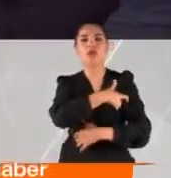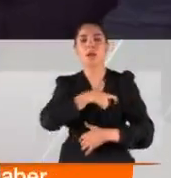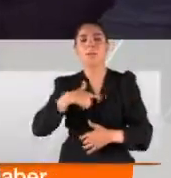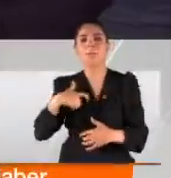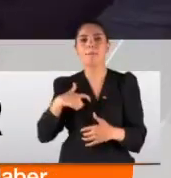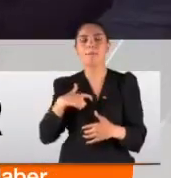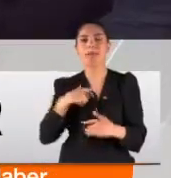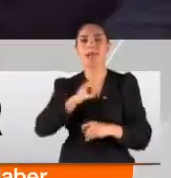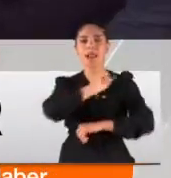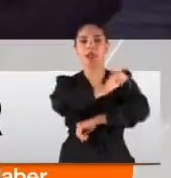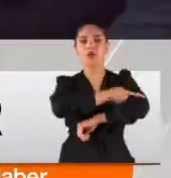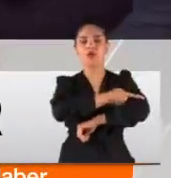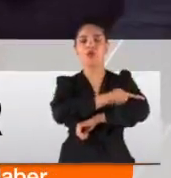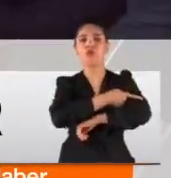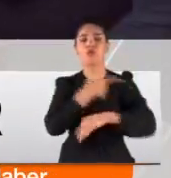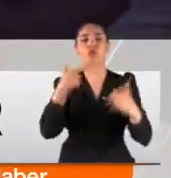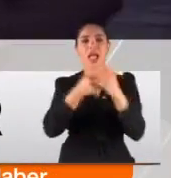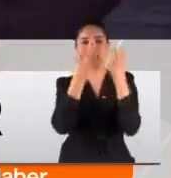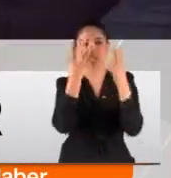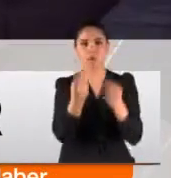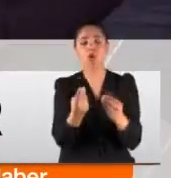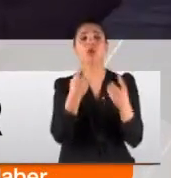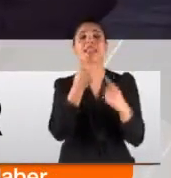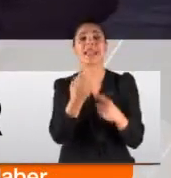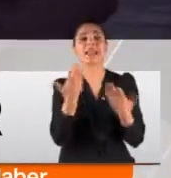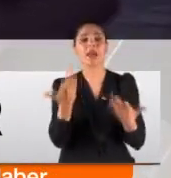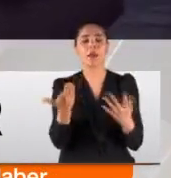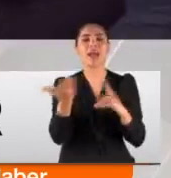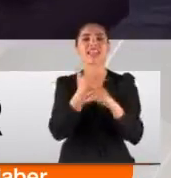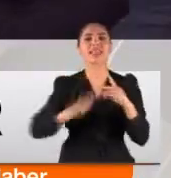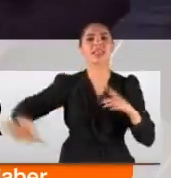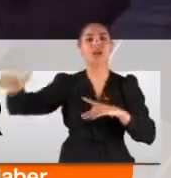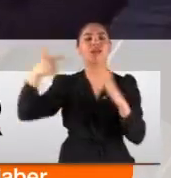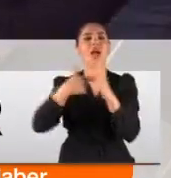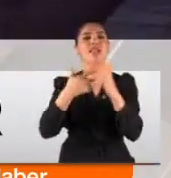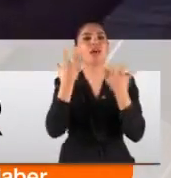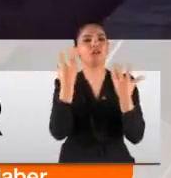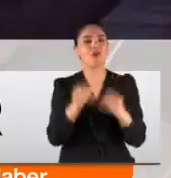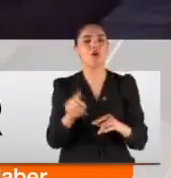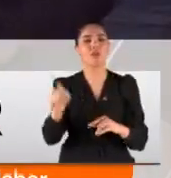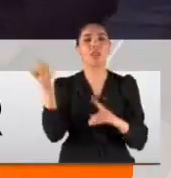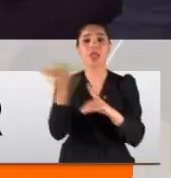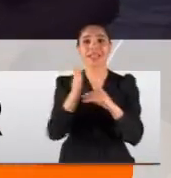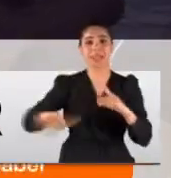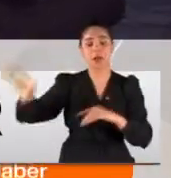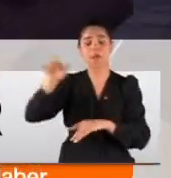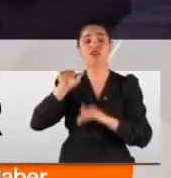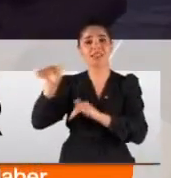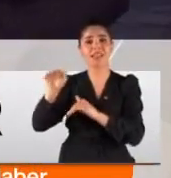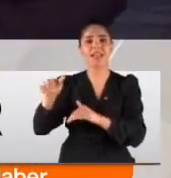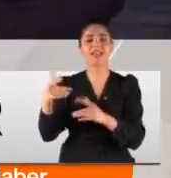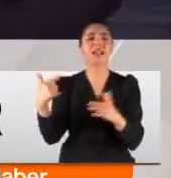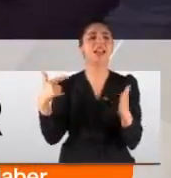tecelligahı olan meclis hedef alındı dedik ama tabii ne hain darbeciler emellerine ulaşabildi ne de o hain darbecileri destekleyenler